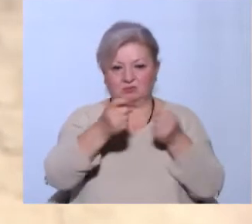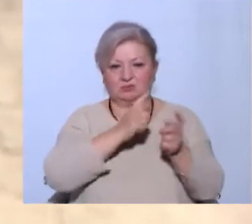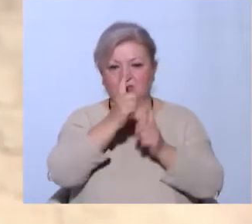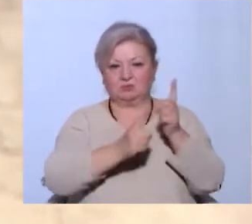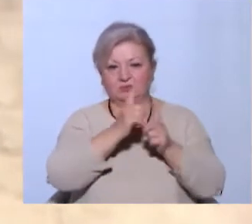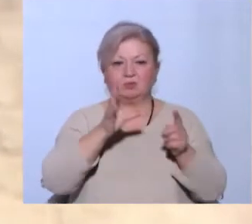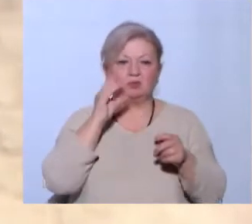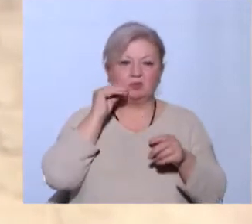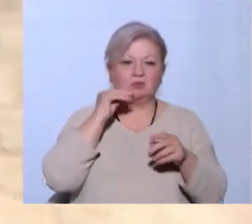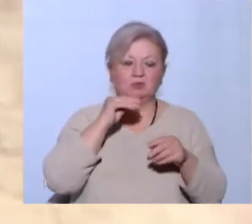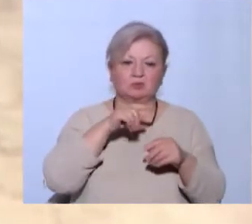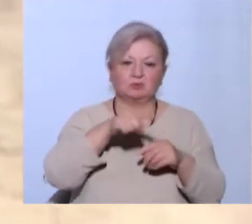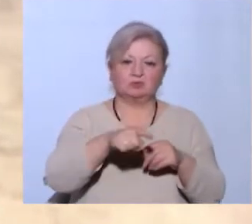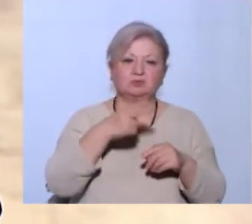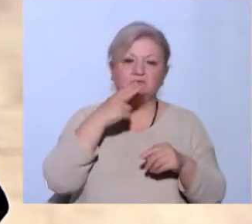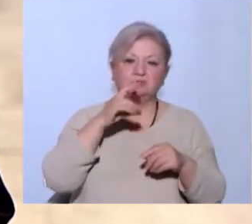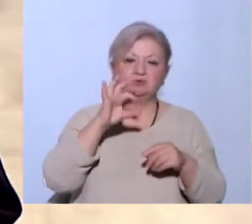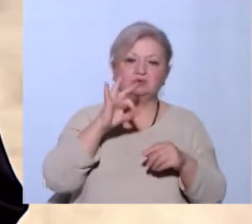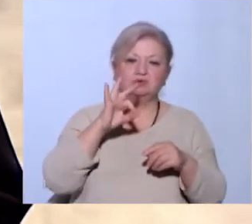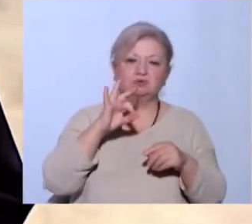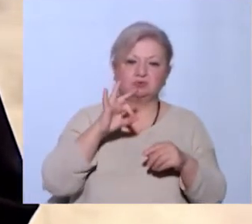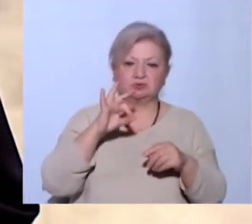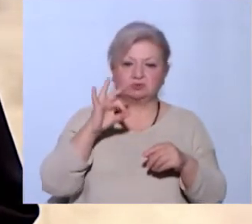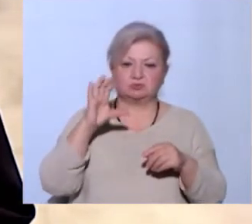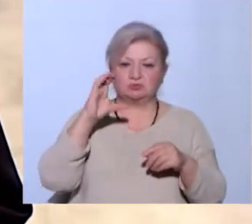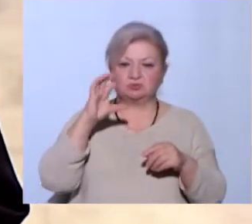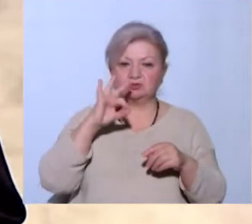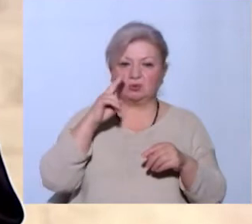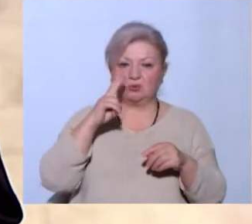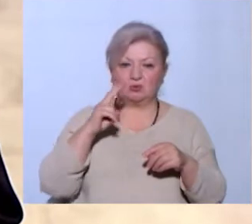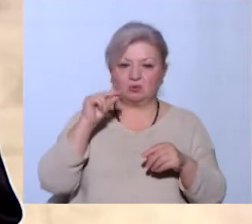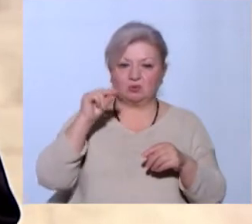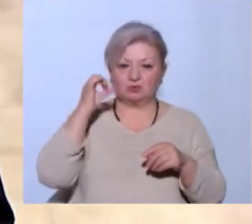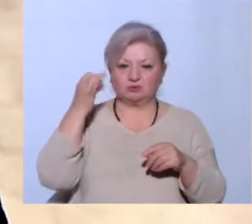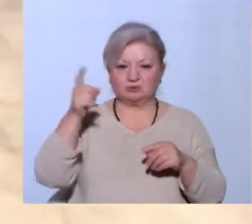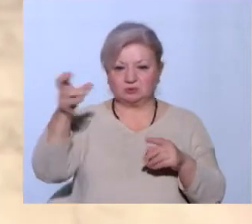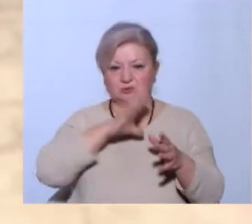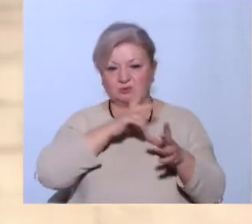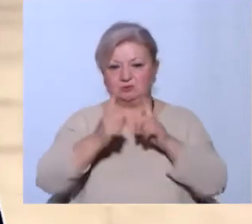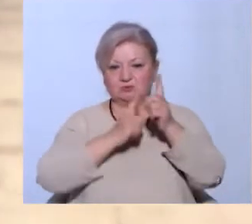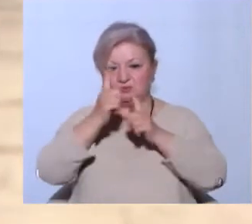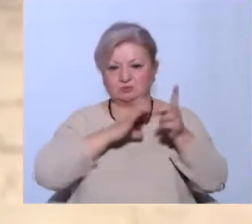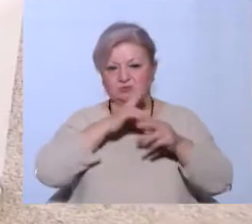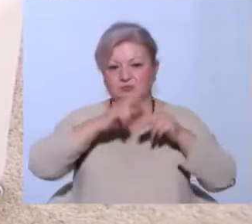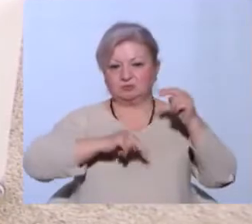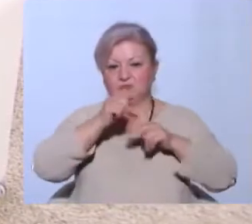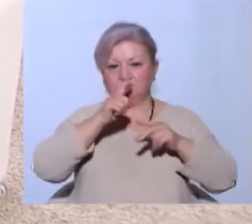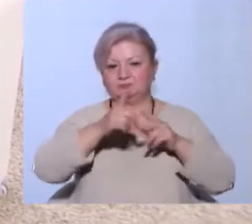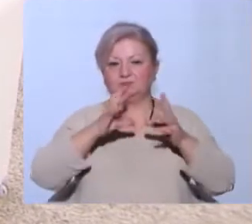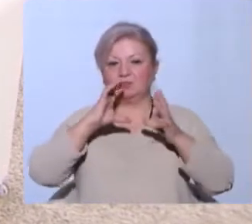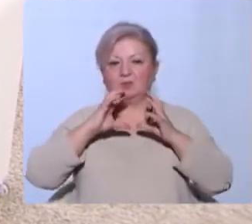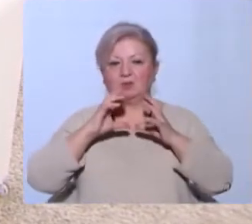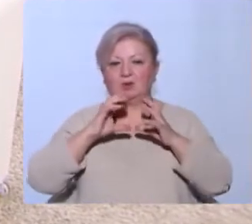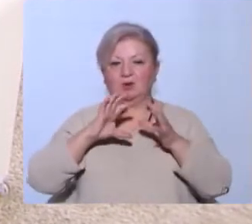როდესაც სოჩაში დაიწყეს სოჭის, უფრო სწორად, სოჭის ოლიმპიადის მშენებლობა ოლიმპიური სოფლისათვის. სანაპირო ზოლიდან